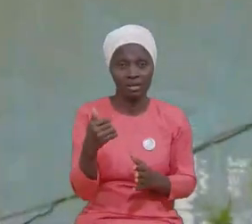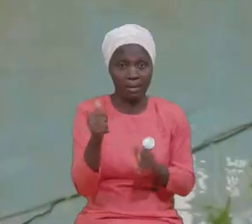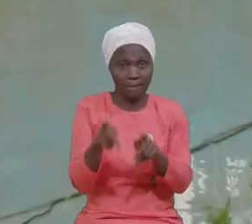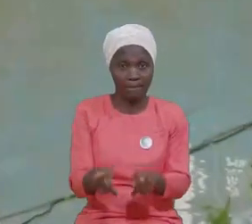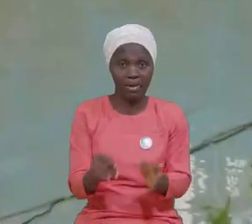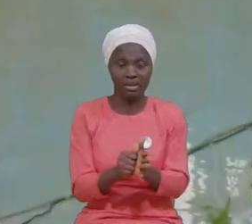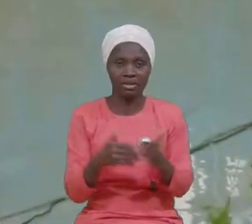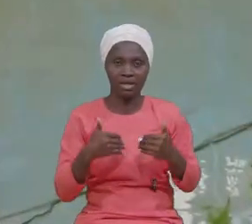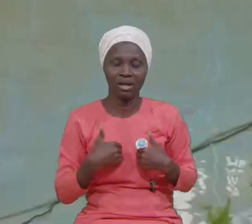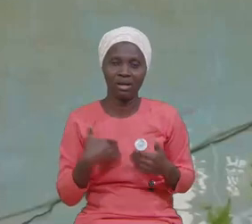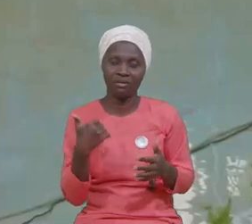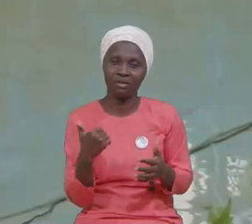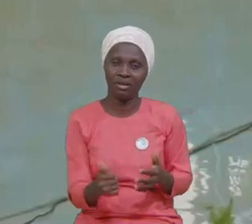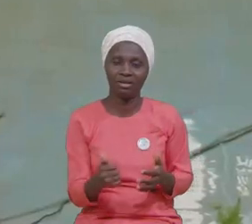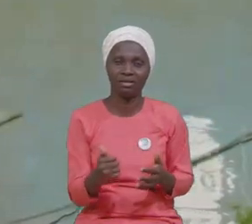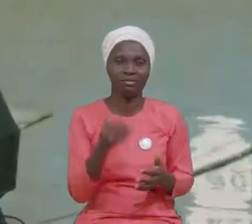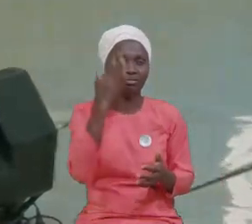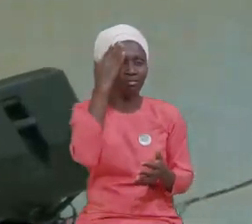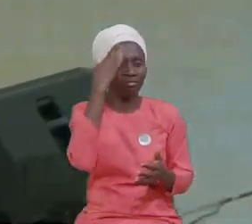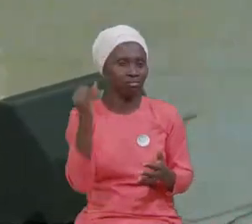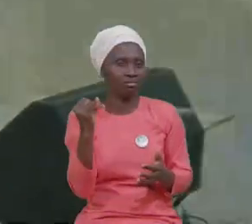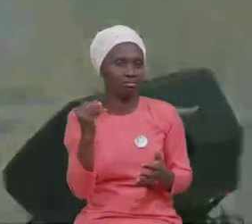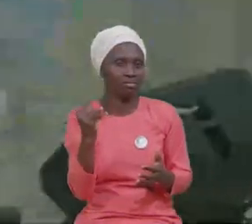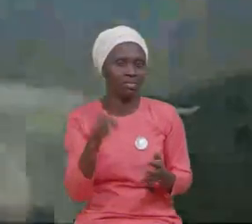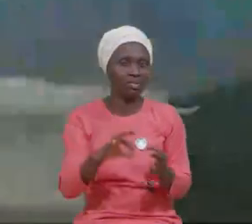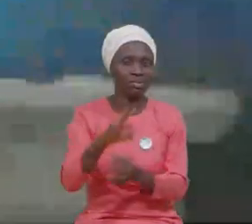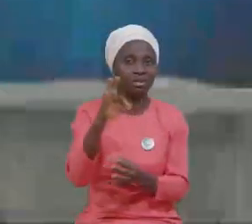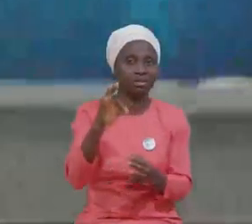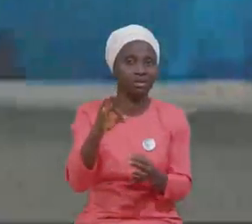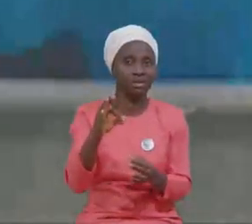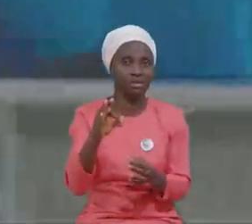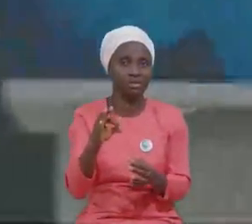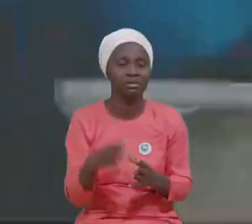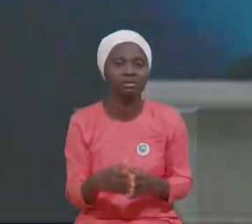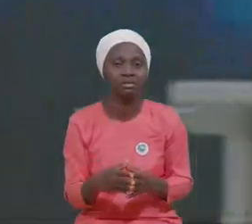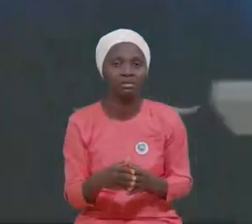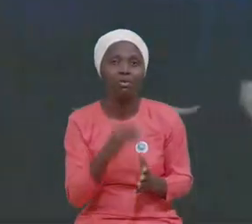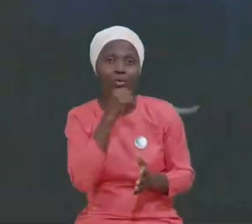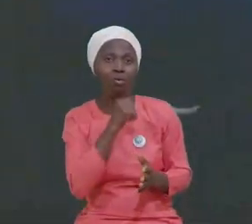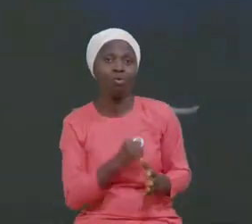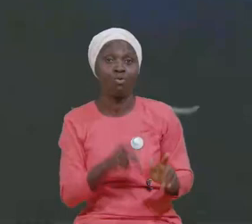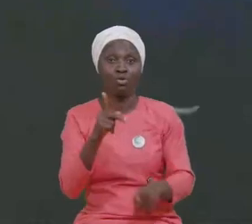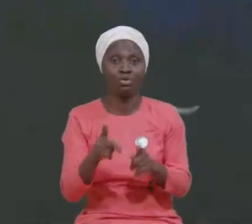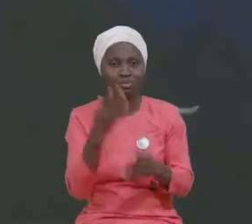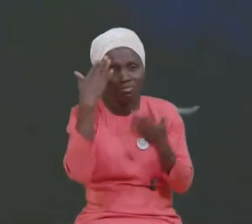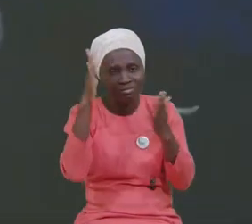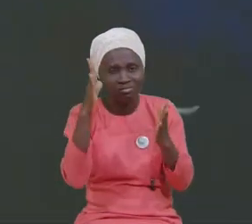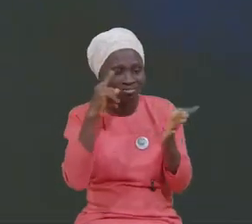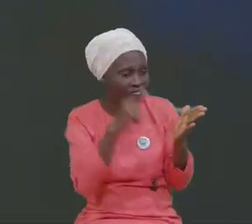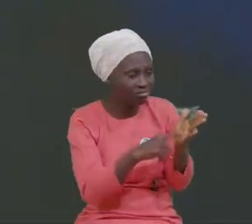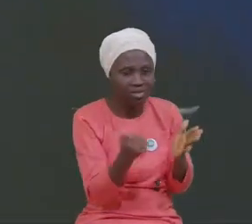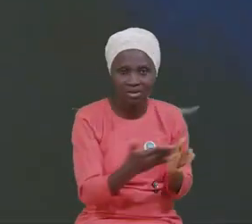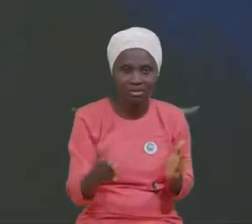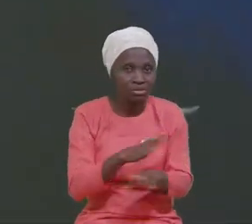C'est quelqu'un qui a un esprit observateur. Les vieux, ils n'observent plus rien. Ils n'ont